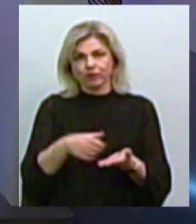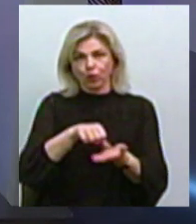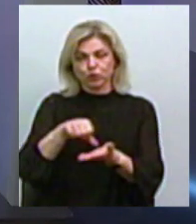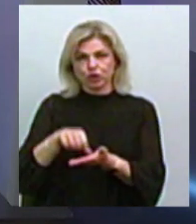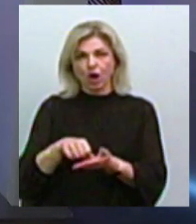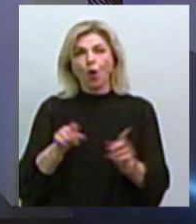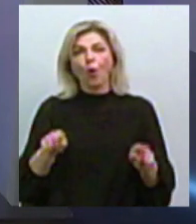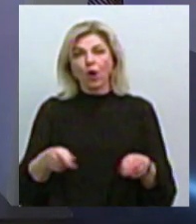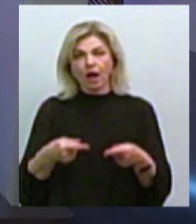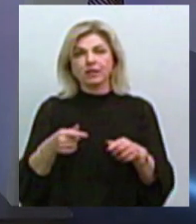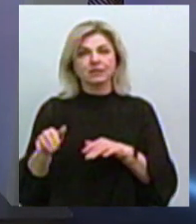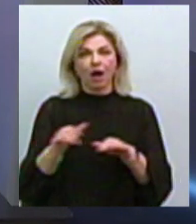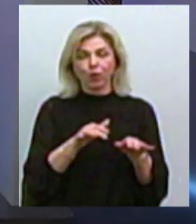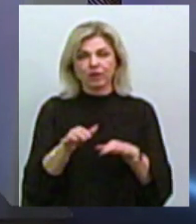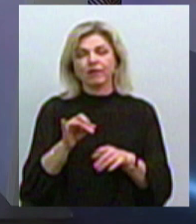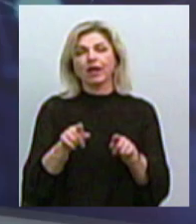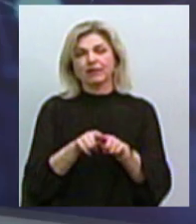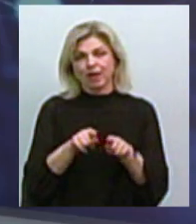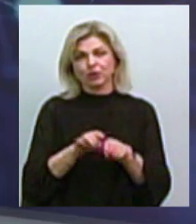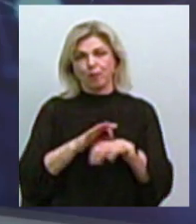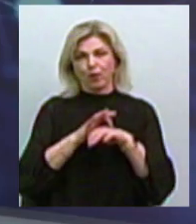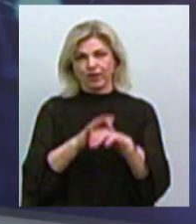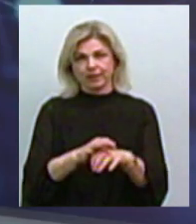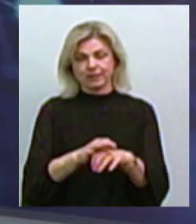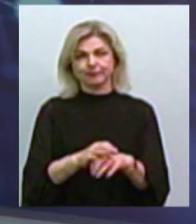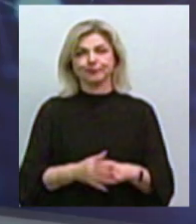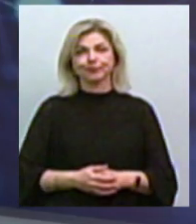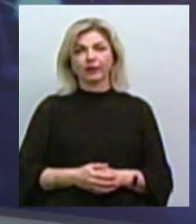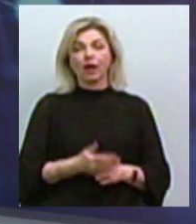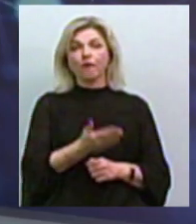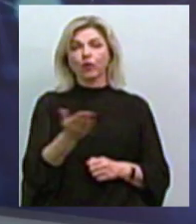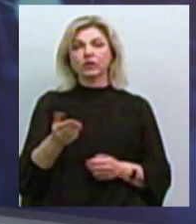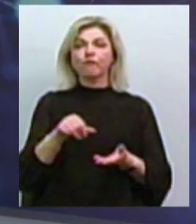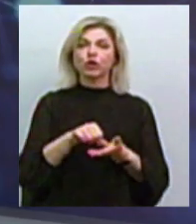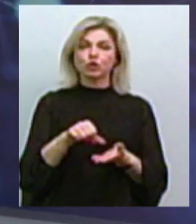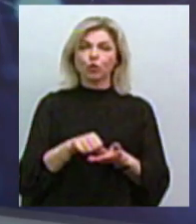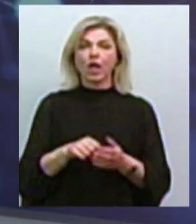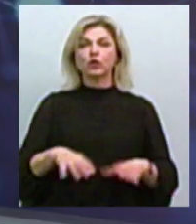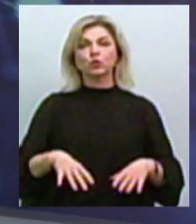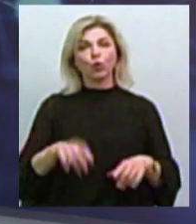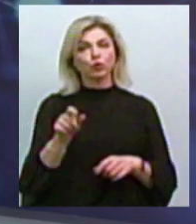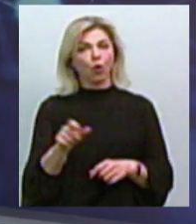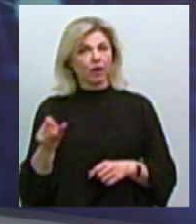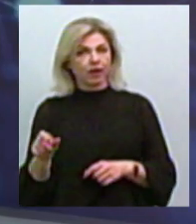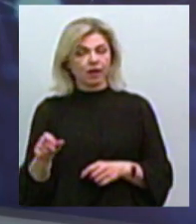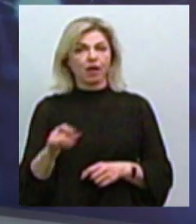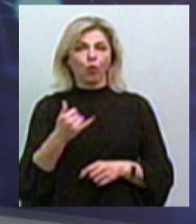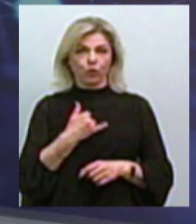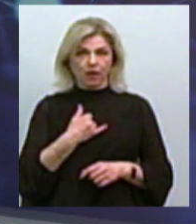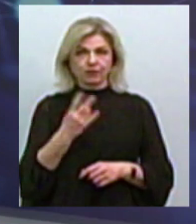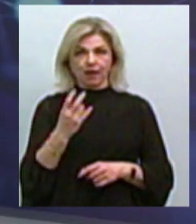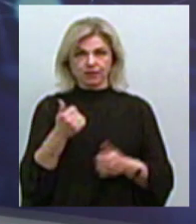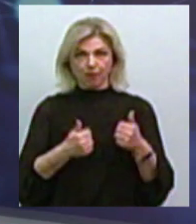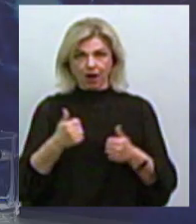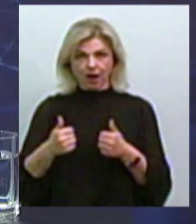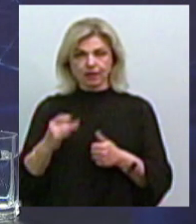організації цих заходів, а також в самому проведенні. Тобто вони виступають як інструктори, інструкторами на змаганнях,